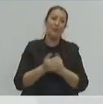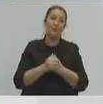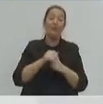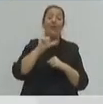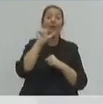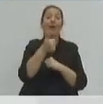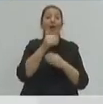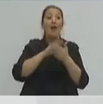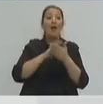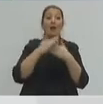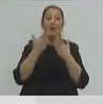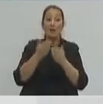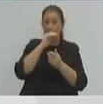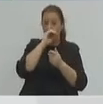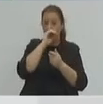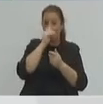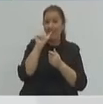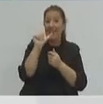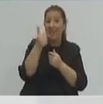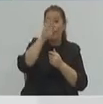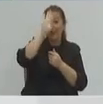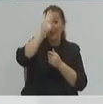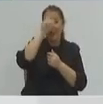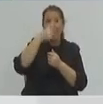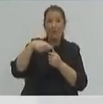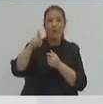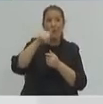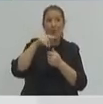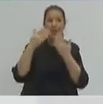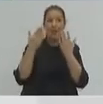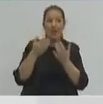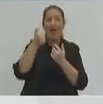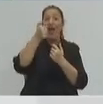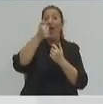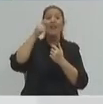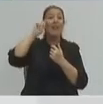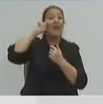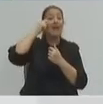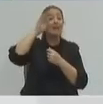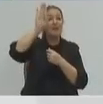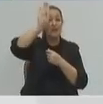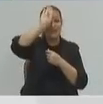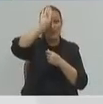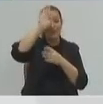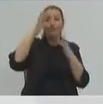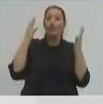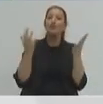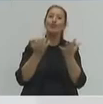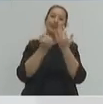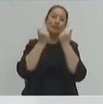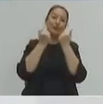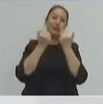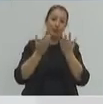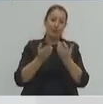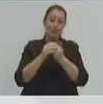Değerli arkadaşlar, kıymetli İstanbullular, 6 Ekim İstanbul'un kurtuluşu.